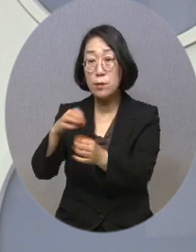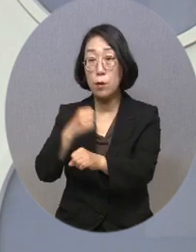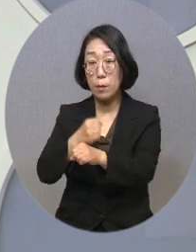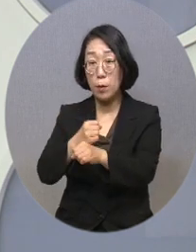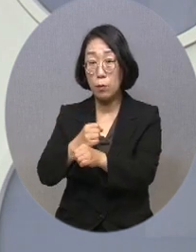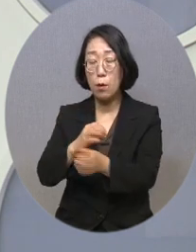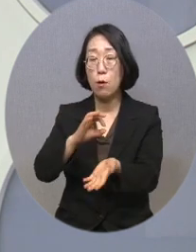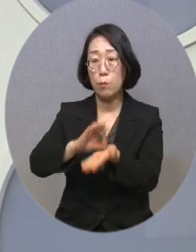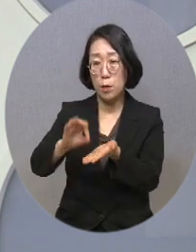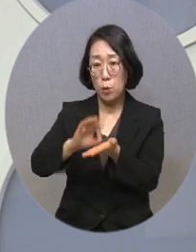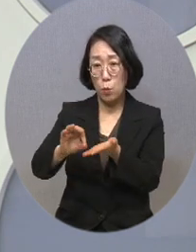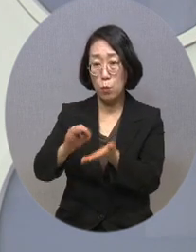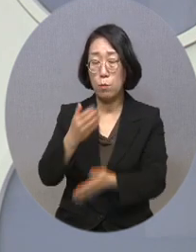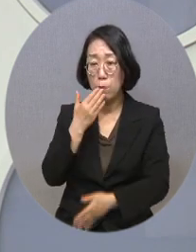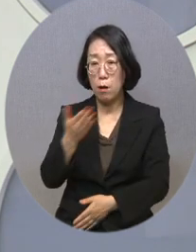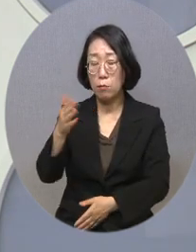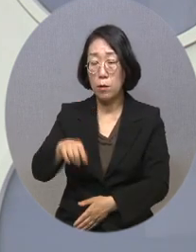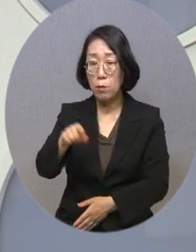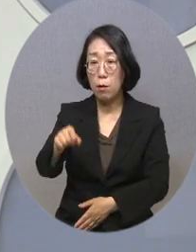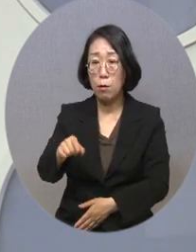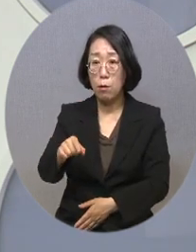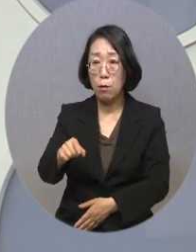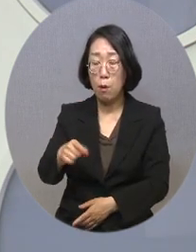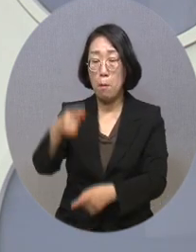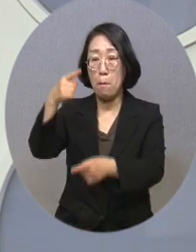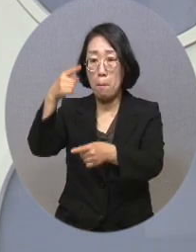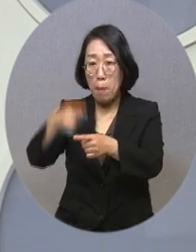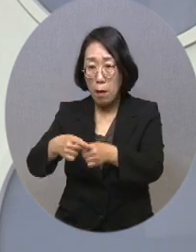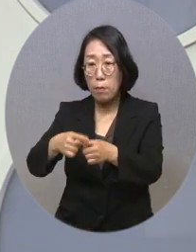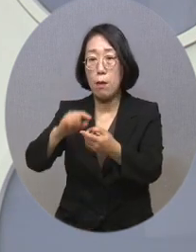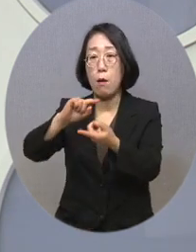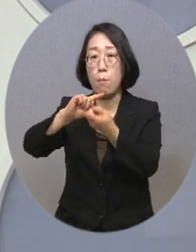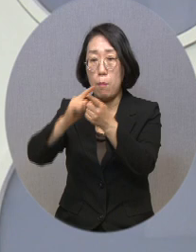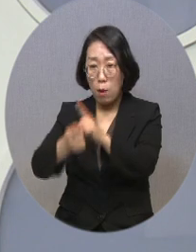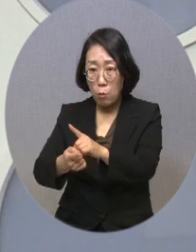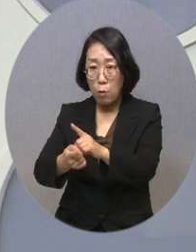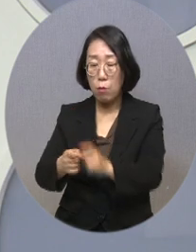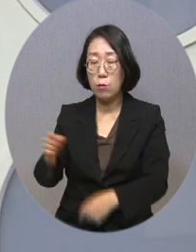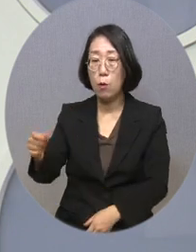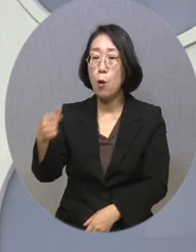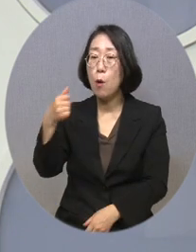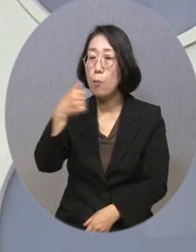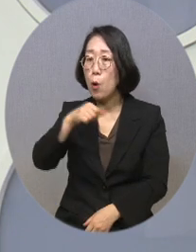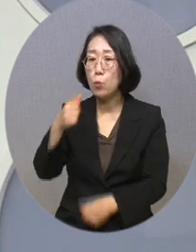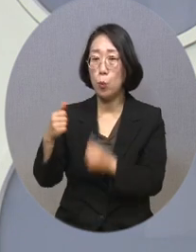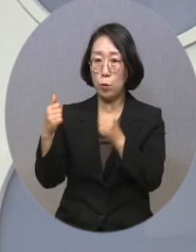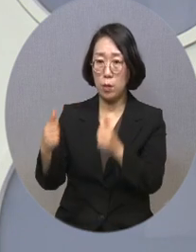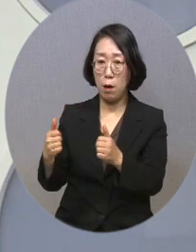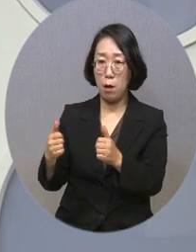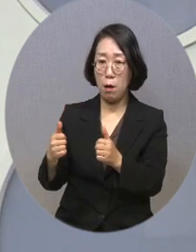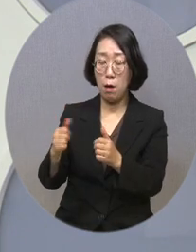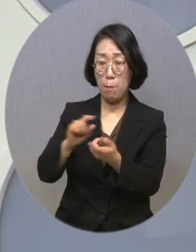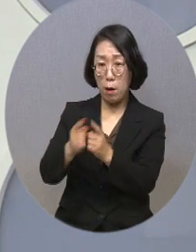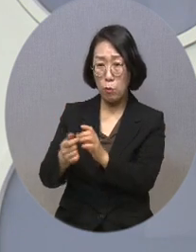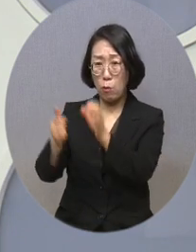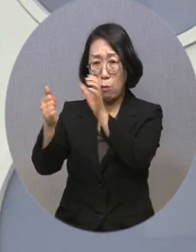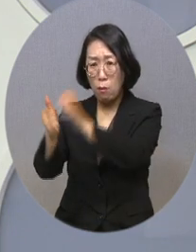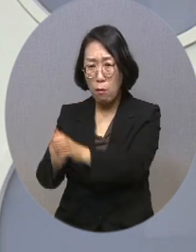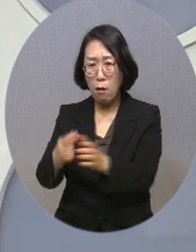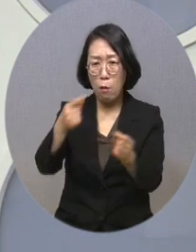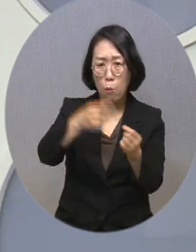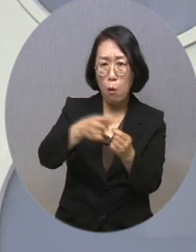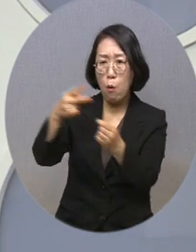적은 비용을 이렇게 해서 하는데 예. 그것을 이제 세무사들이 못하고 조세 소송은 변호사들만 할 수 있는 이런 부분들이기 때문에